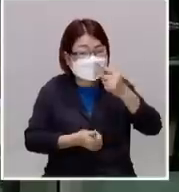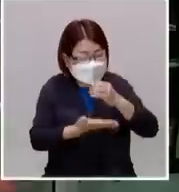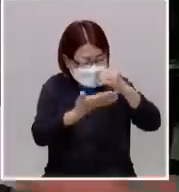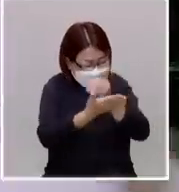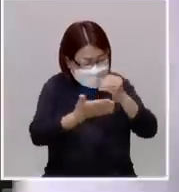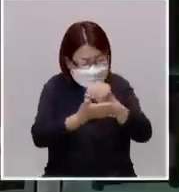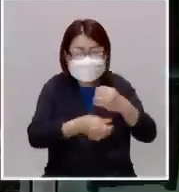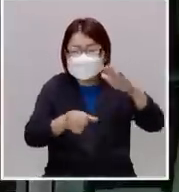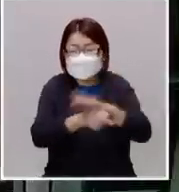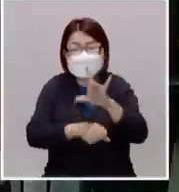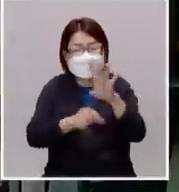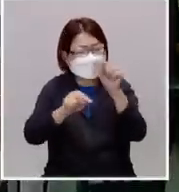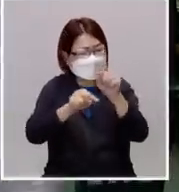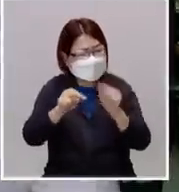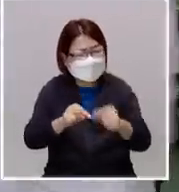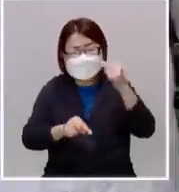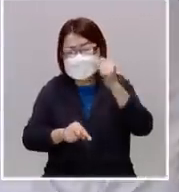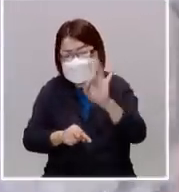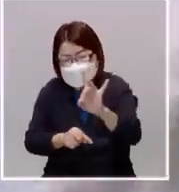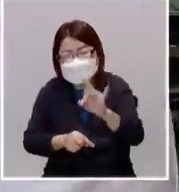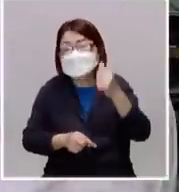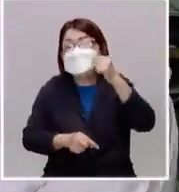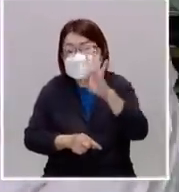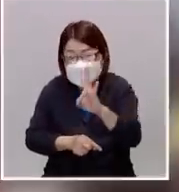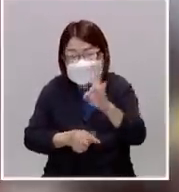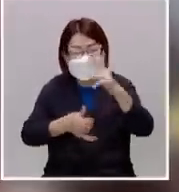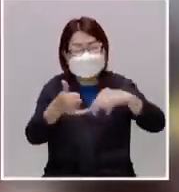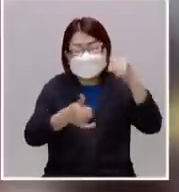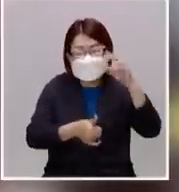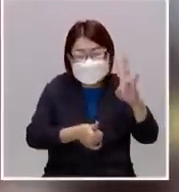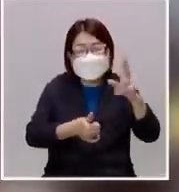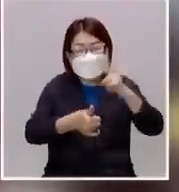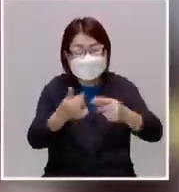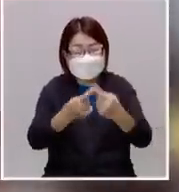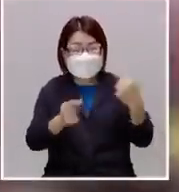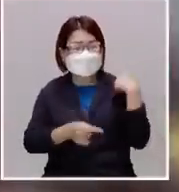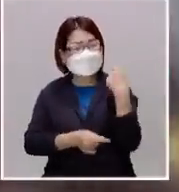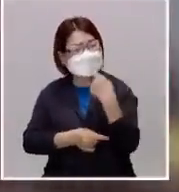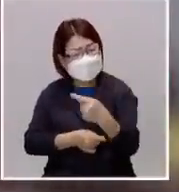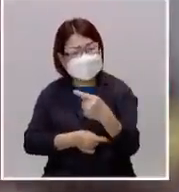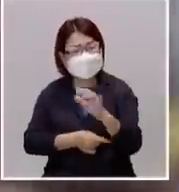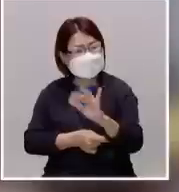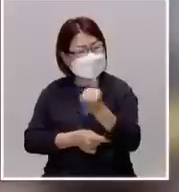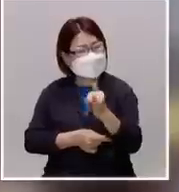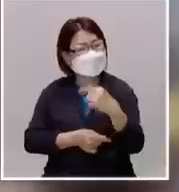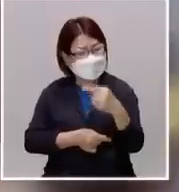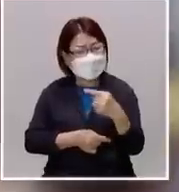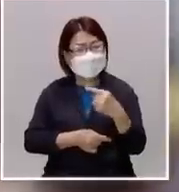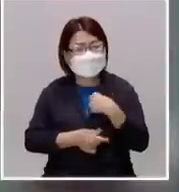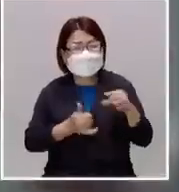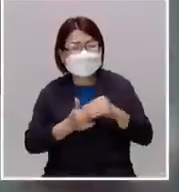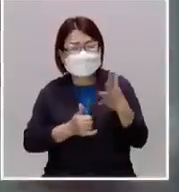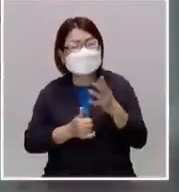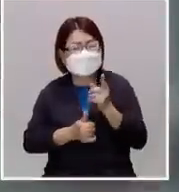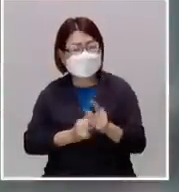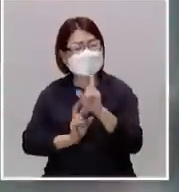7วันคือต้องมีการตรวจซ้ำครับบางคนเนี่ยแม้ว่าจะตรวจแล้วไม่ติดเชื้อแต่ว่าด้วยความที่ยังอยู่ในภาวะเสี่ยงอยู่เนี่ยเขาก็จะมีการตรวจซ้ำเอาให้แน่ใจ